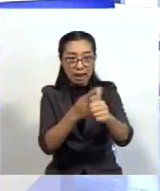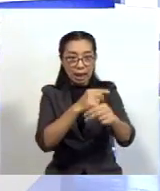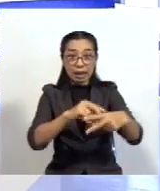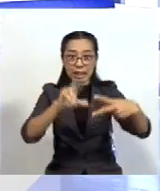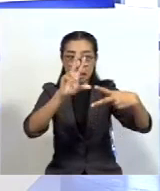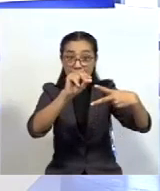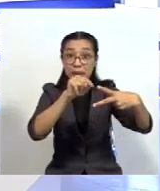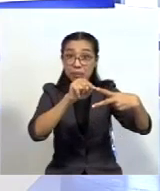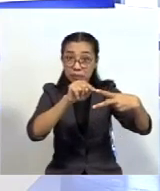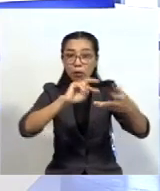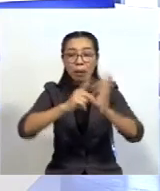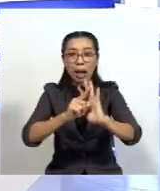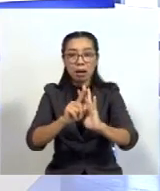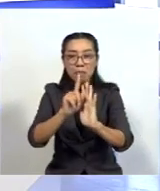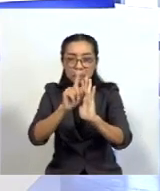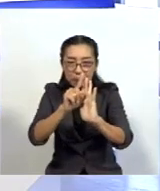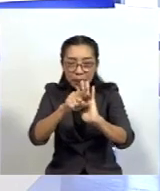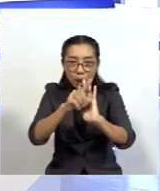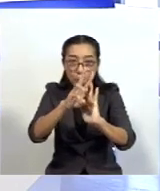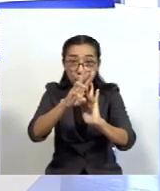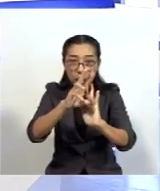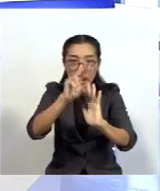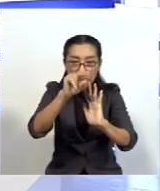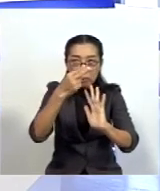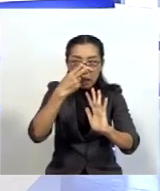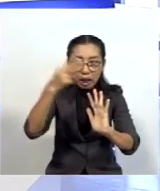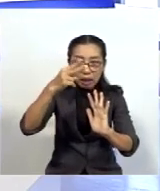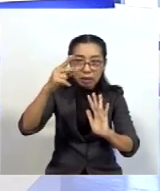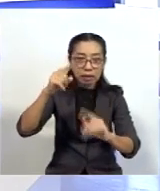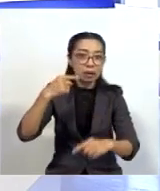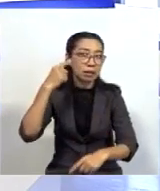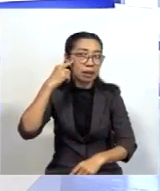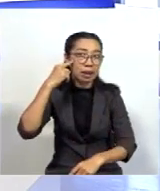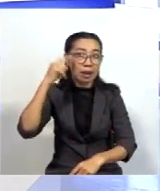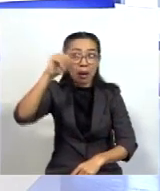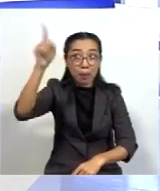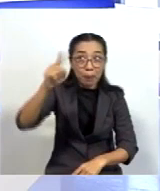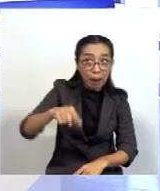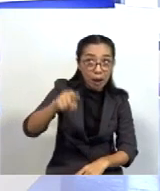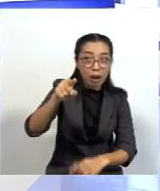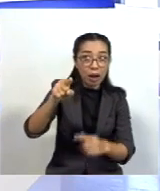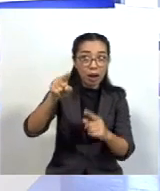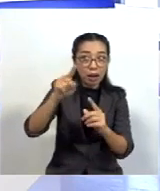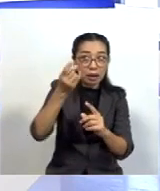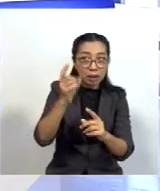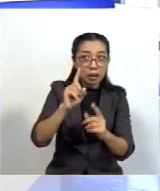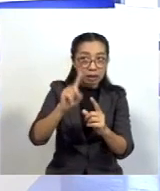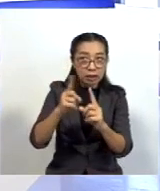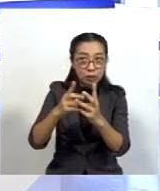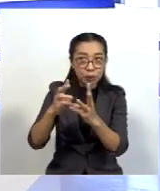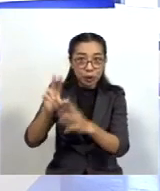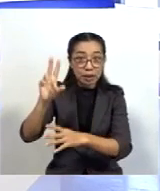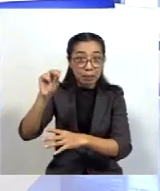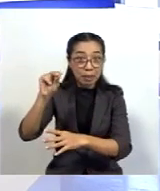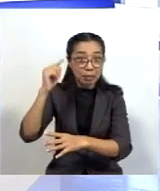ดเป็นวินาทีหมายถึงว่าถ้าหากว่าเห็นฟ้าแลบแล้วได้ยินเสียงฟ้าร้องตามมาภายในเวลาไม่เกิน30